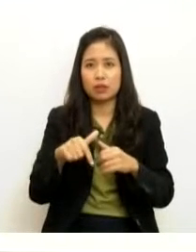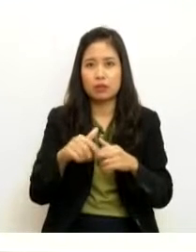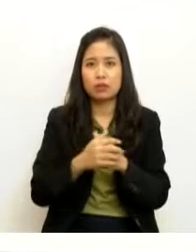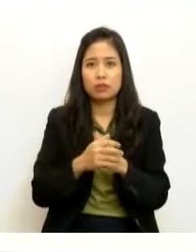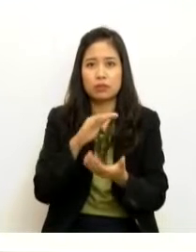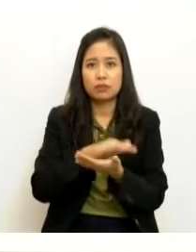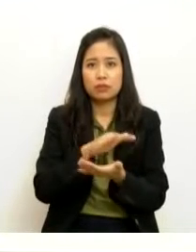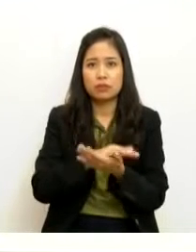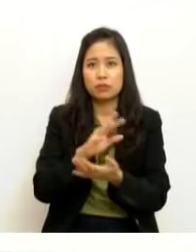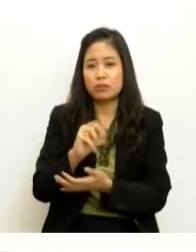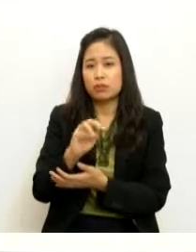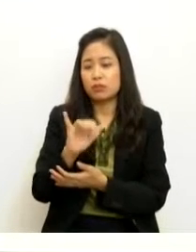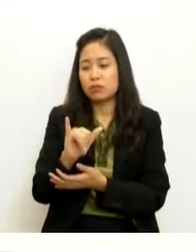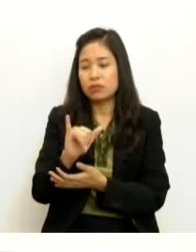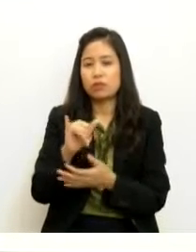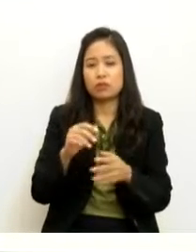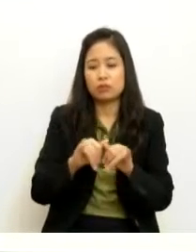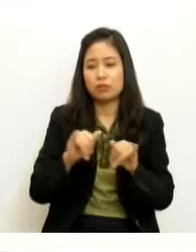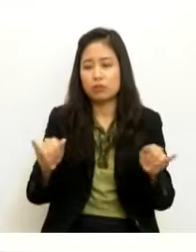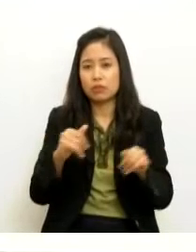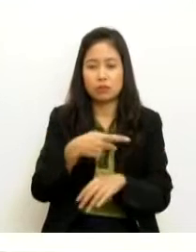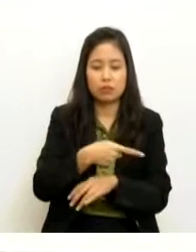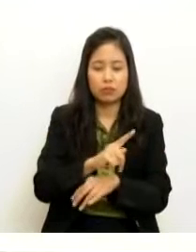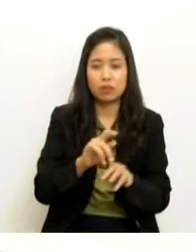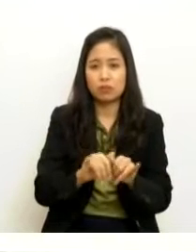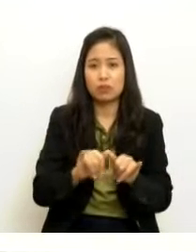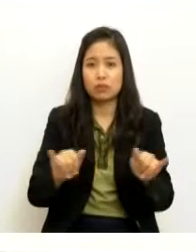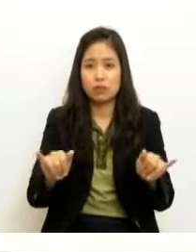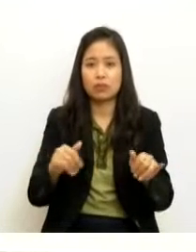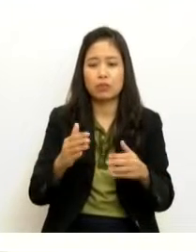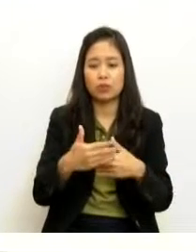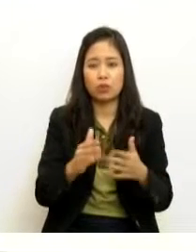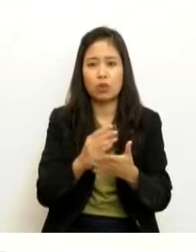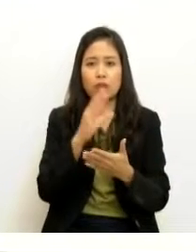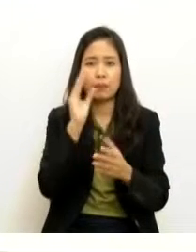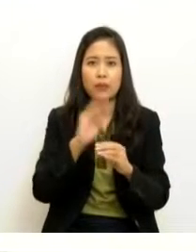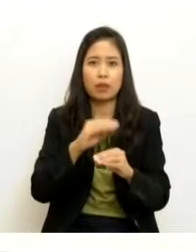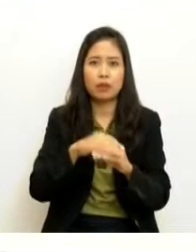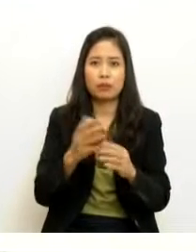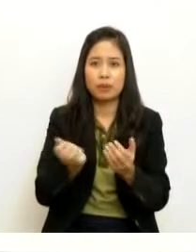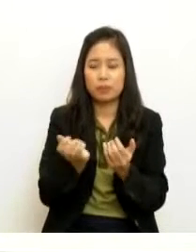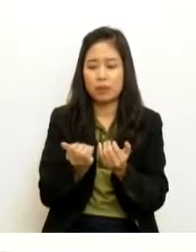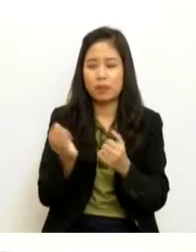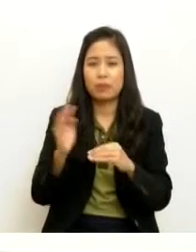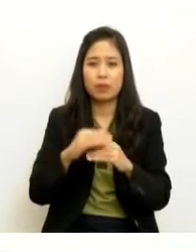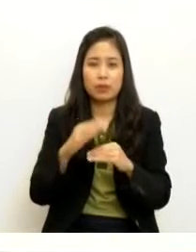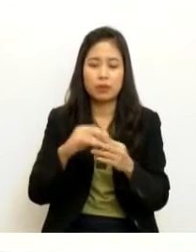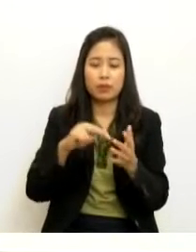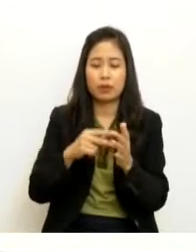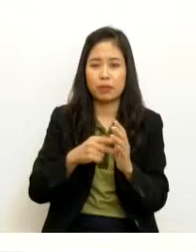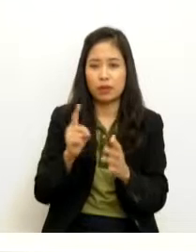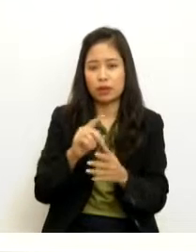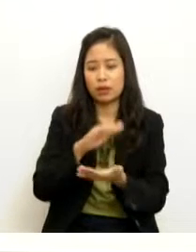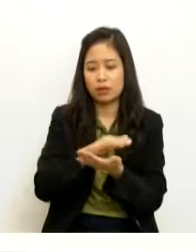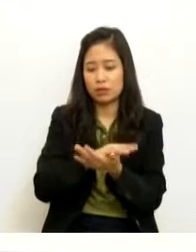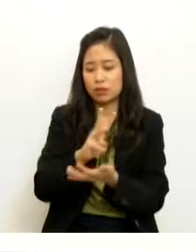มัธยมก็ขยายมัธยมประจำตำบลขึ้นมานะครับก็ทำให้เกิดโรงเรียนมัธยมตำบลคู่ไปกับโร